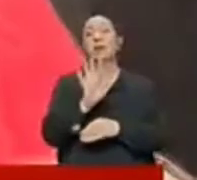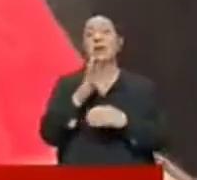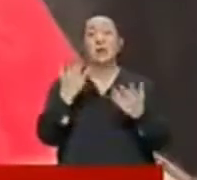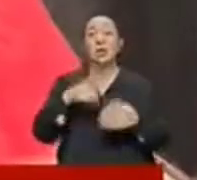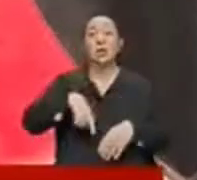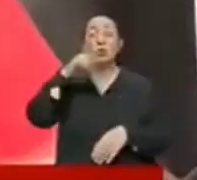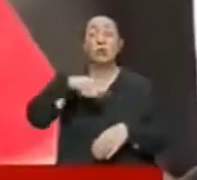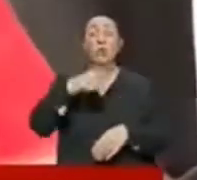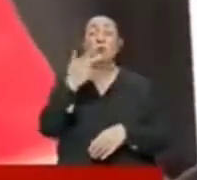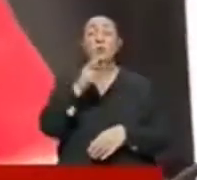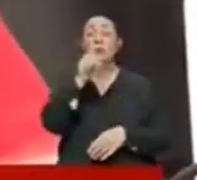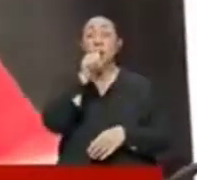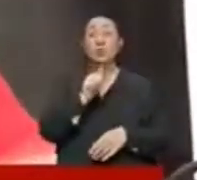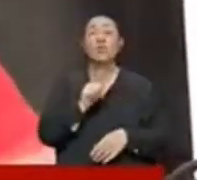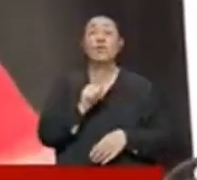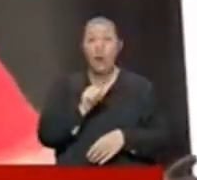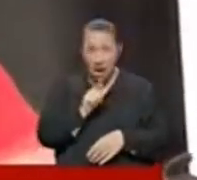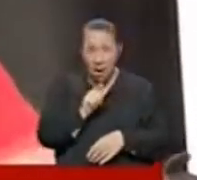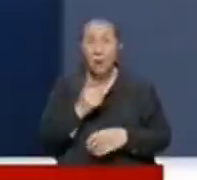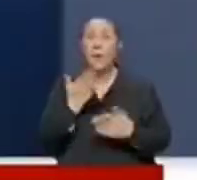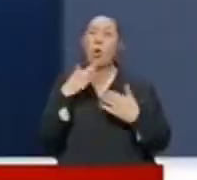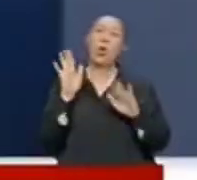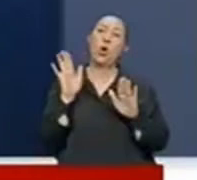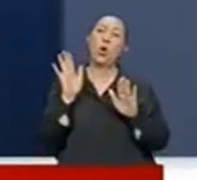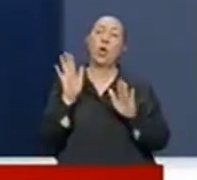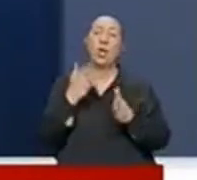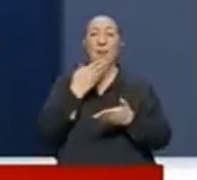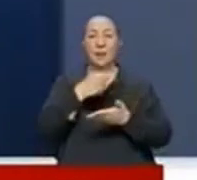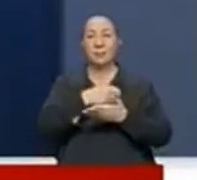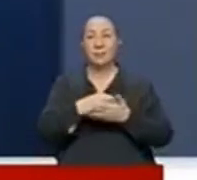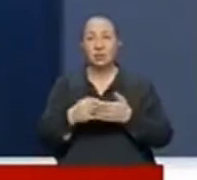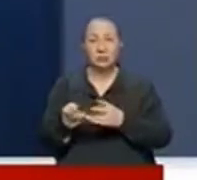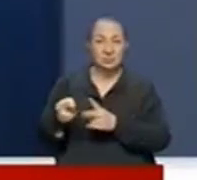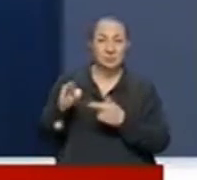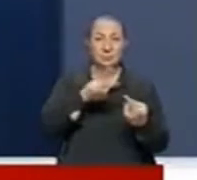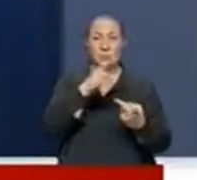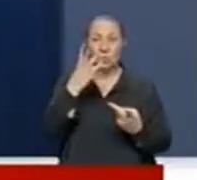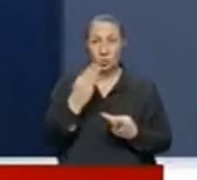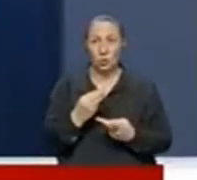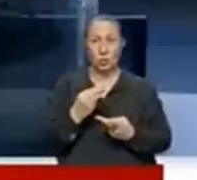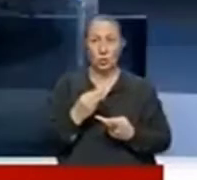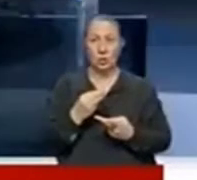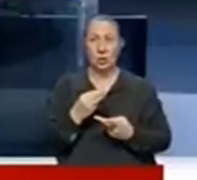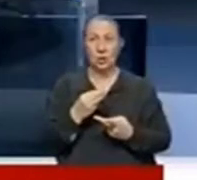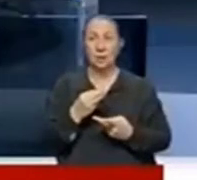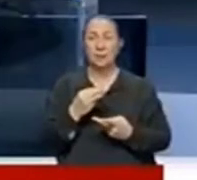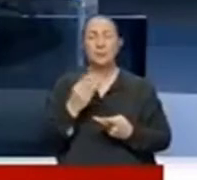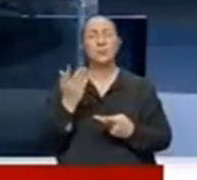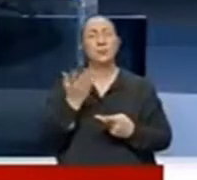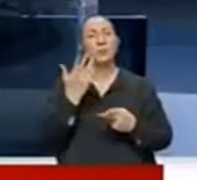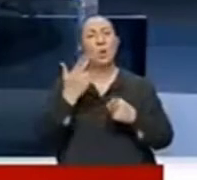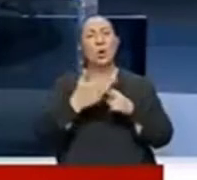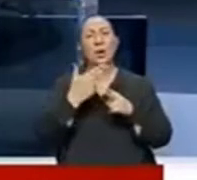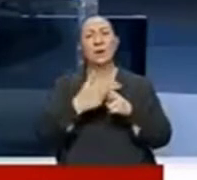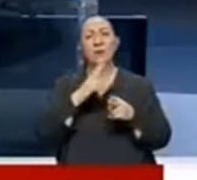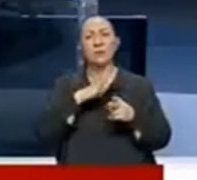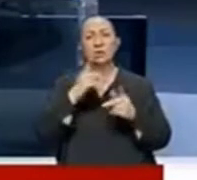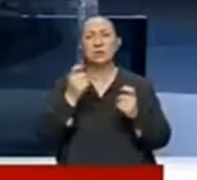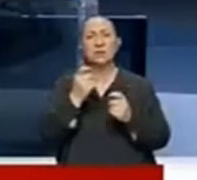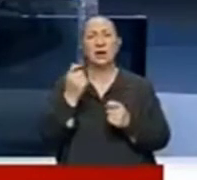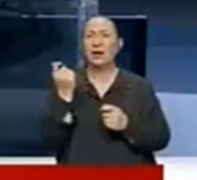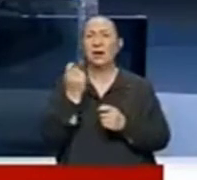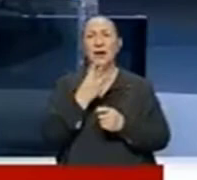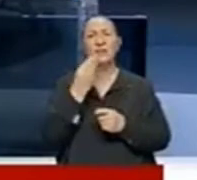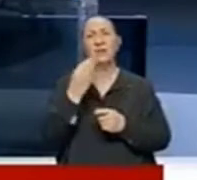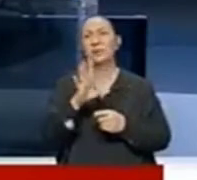Yani gündemde 3600 var ama yok. Emekli maaşlarına da yansıyor. Bir mesela örnek var mı bu çalışmalar?